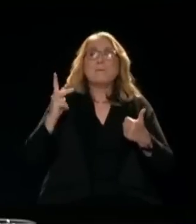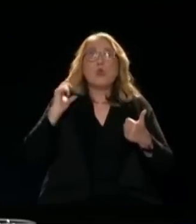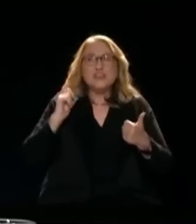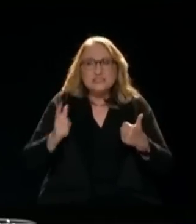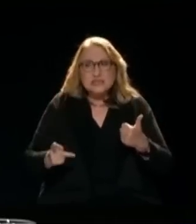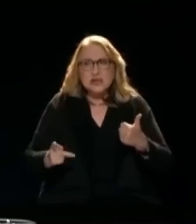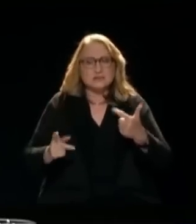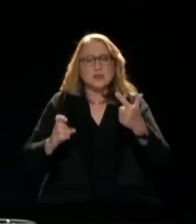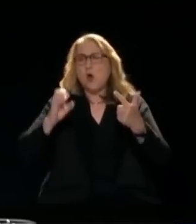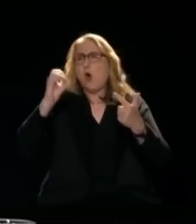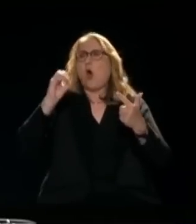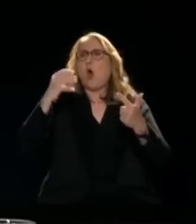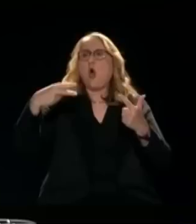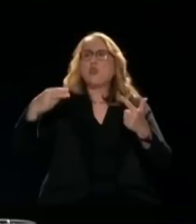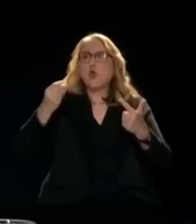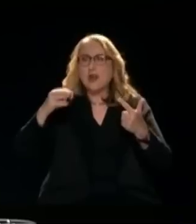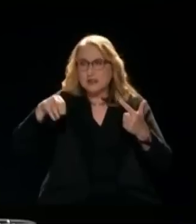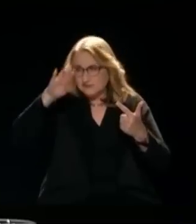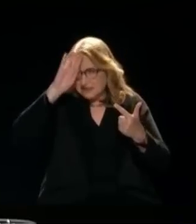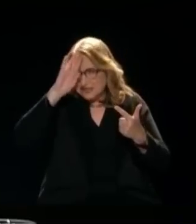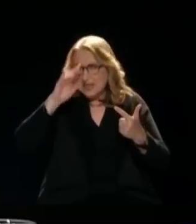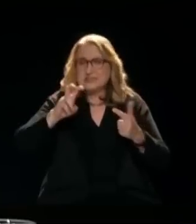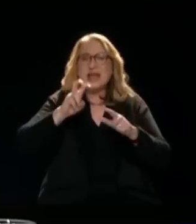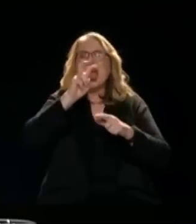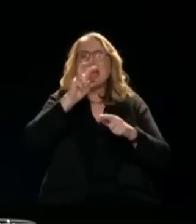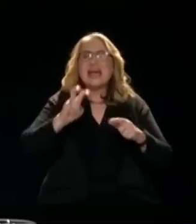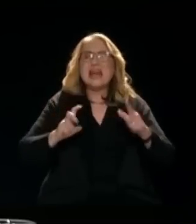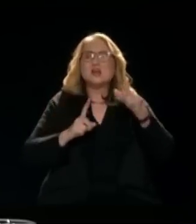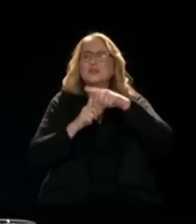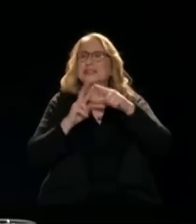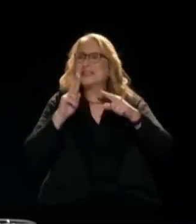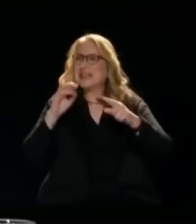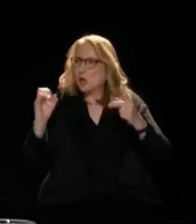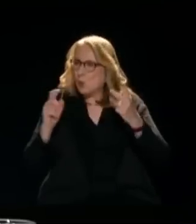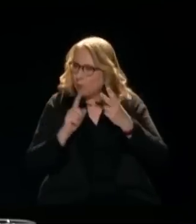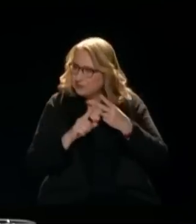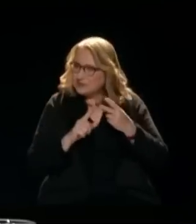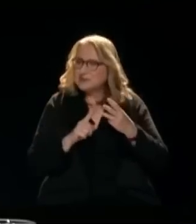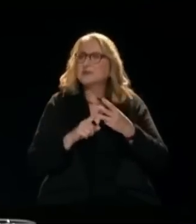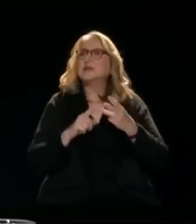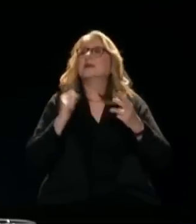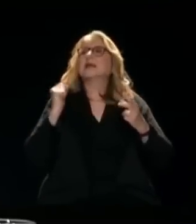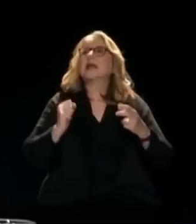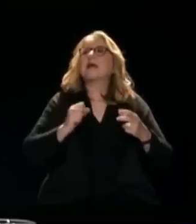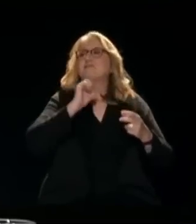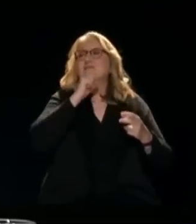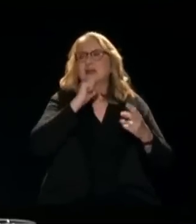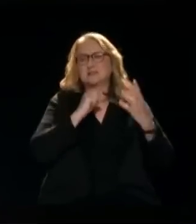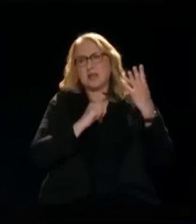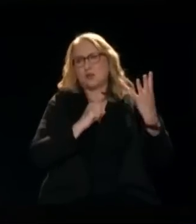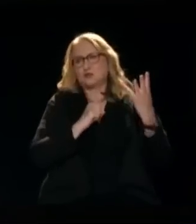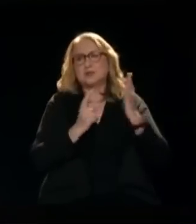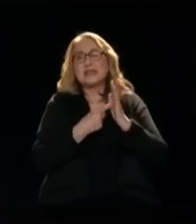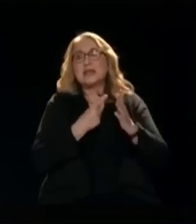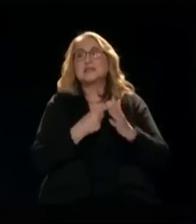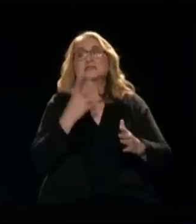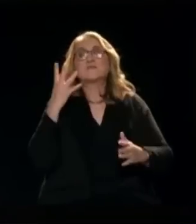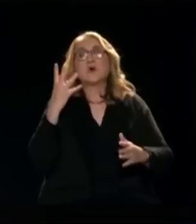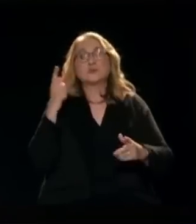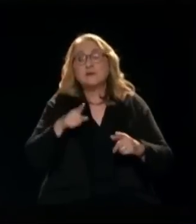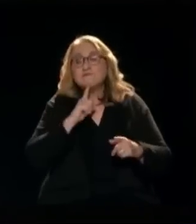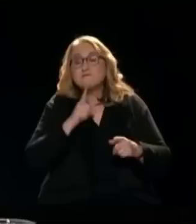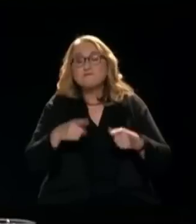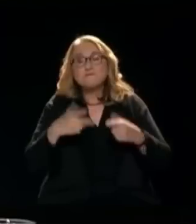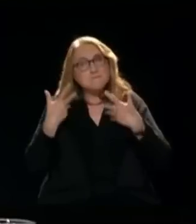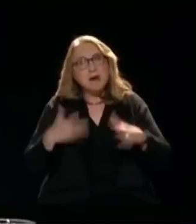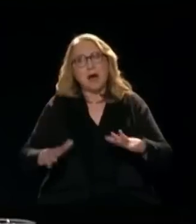ο Τρικούπης και το έκανε και ο Ελευθέριος Βενιζέλος. Δεν είδα να έχει ιδιαίτερες συνέπειες. Οι συνέπειες ερχόντουσαν